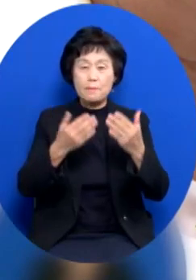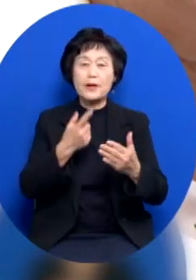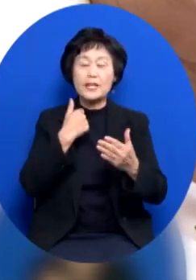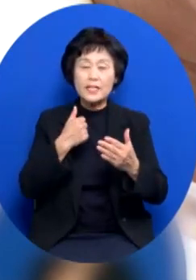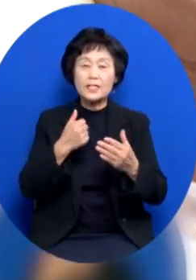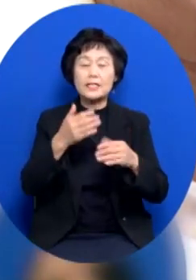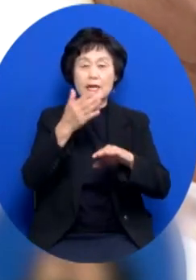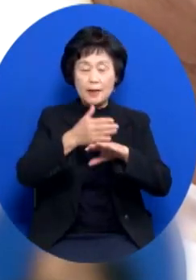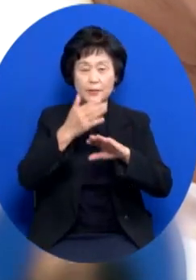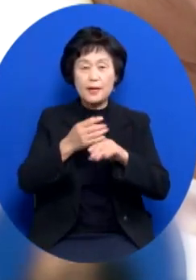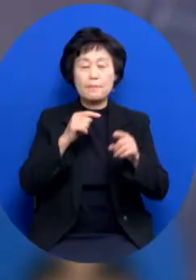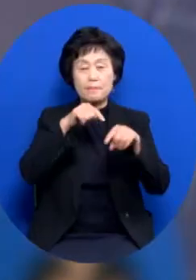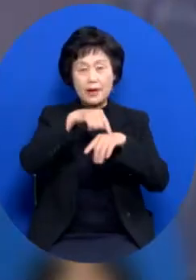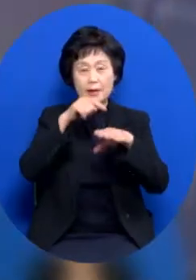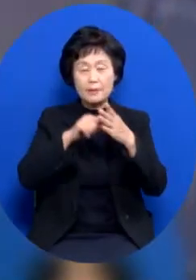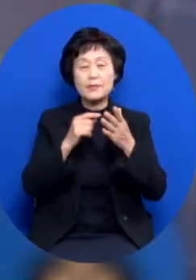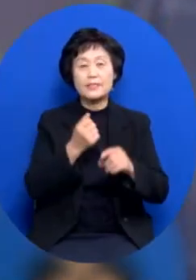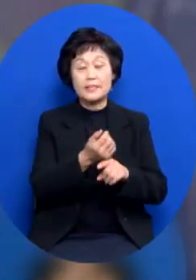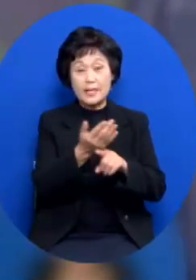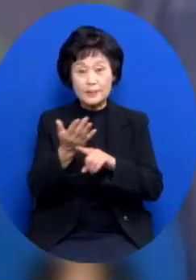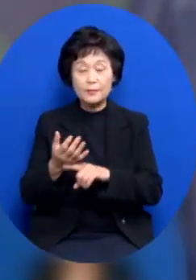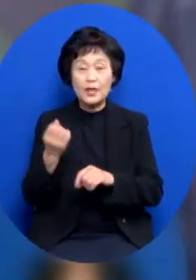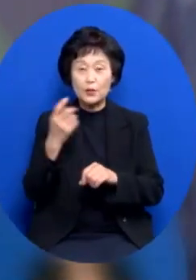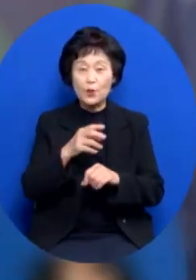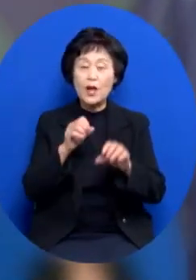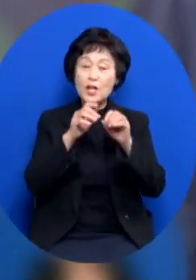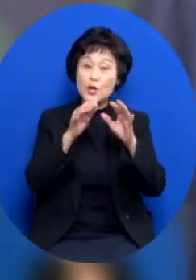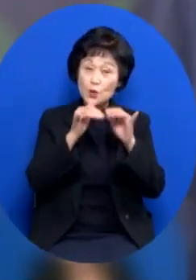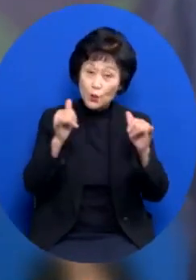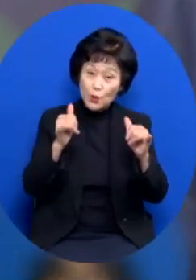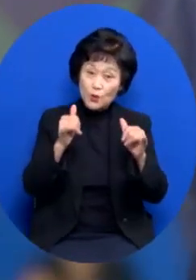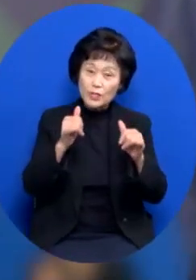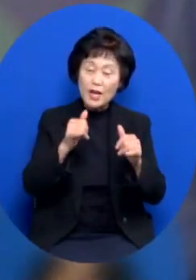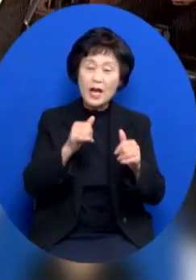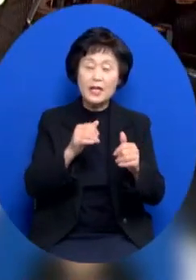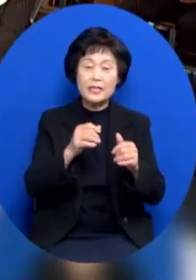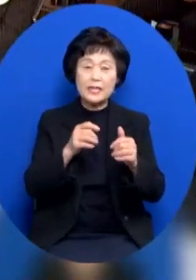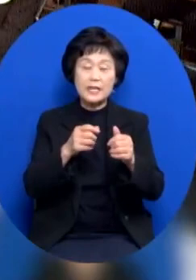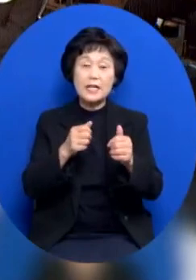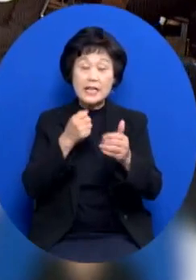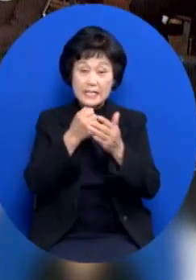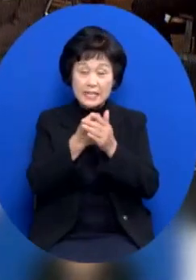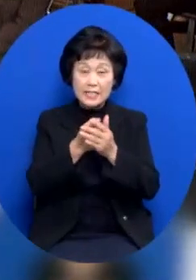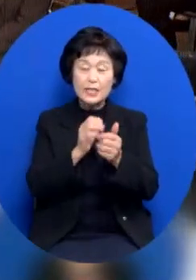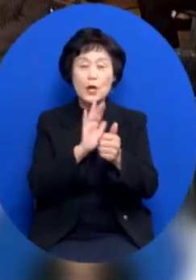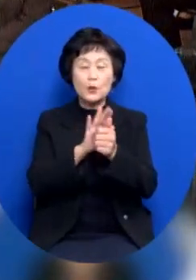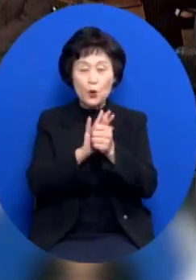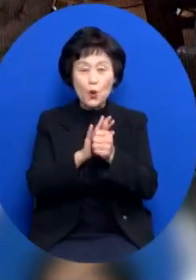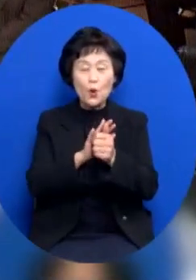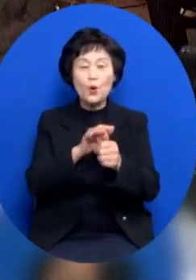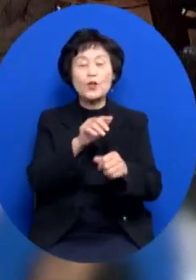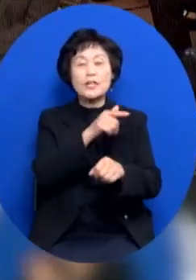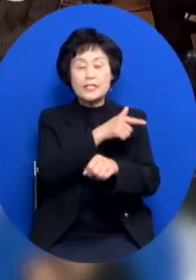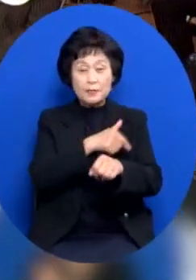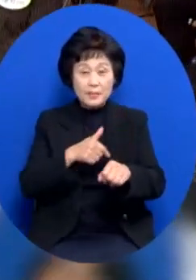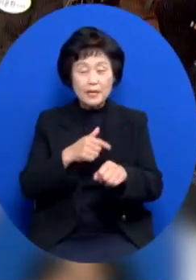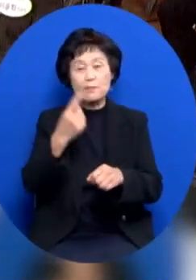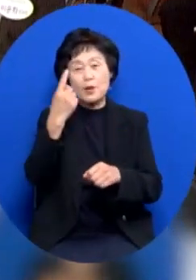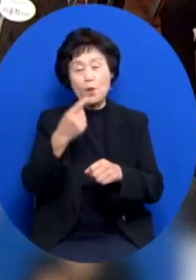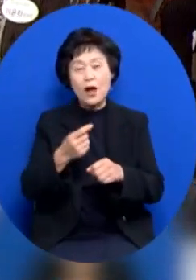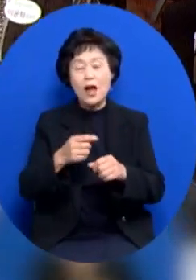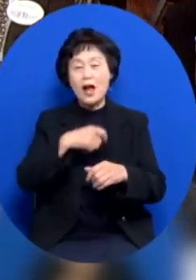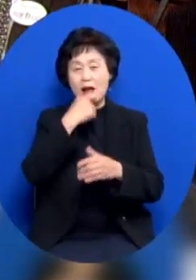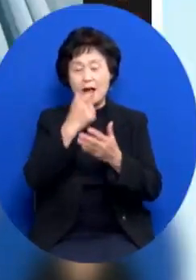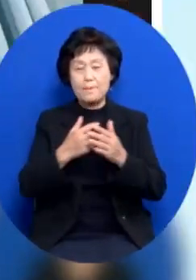감사 인사를 전했습니다. 또한 윤현숙 선교사를 지정 후원한 강태자 집사가 깜짝 등장해 감격의 포옹을